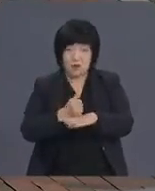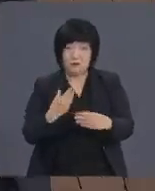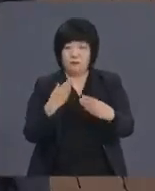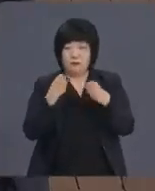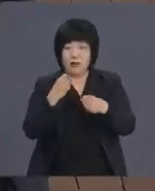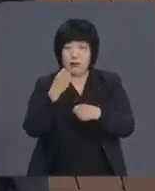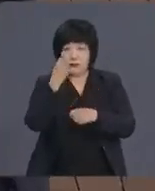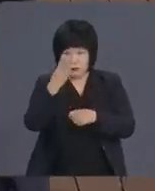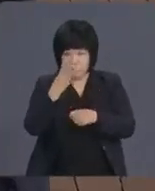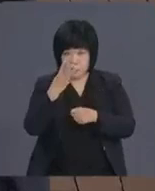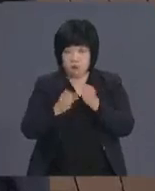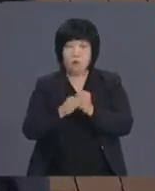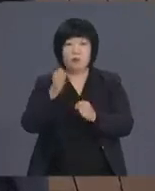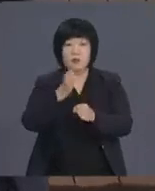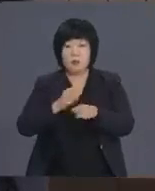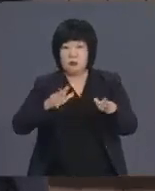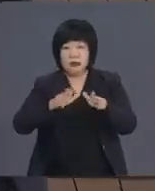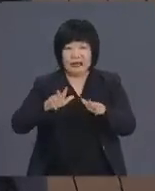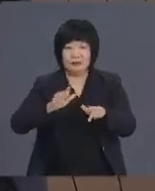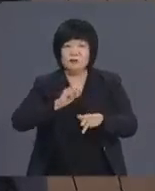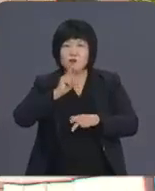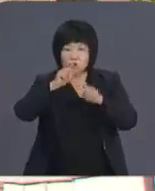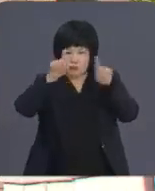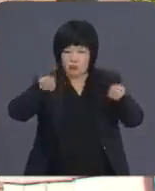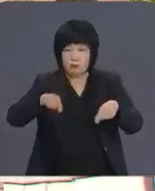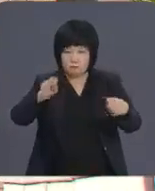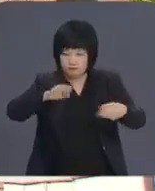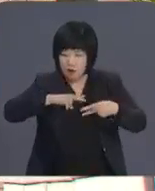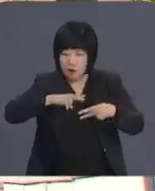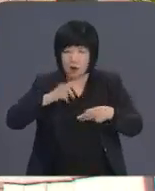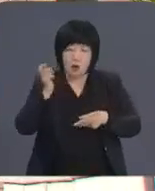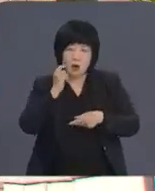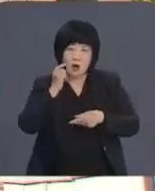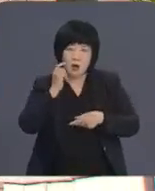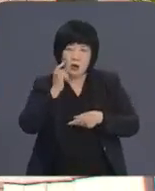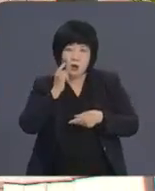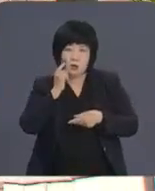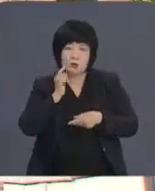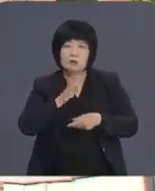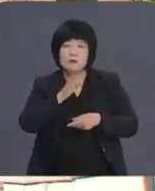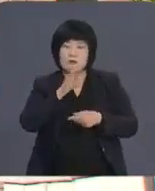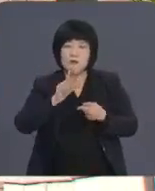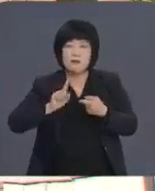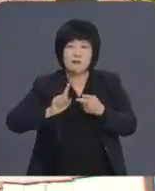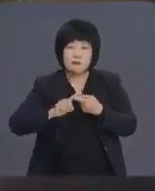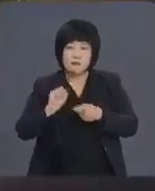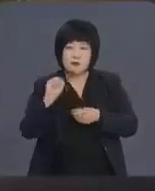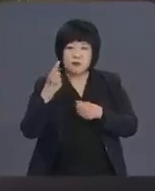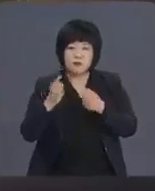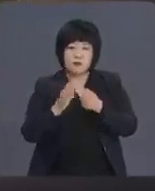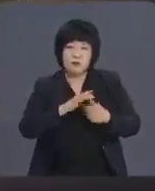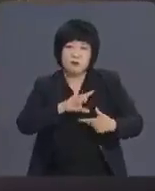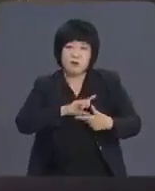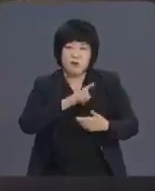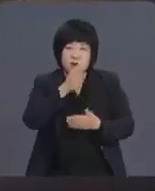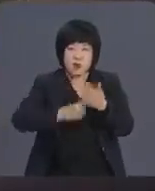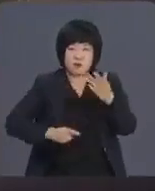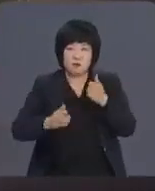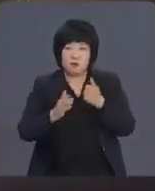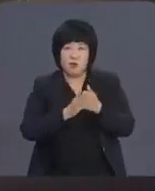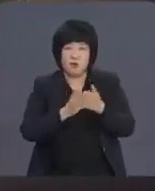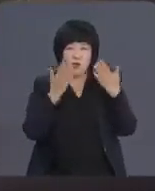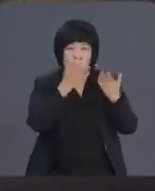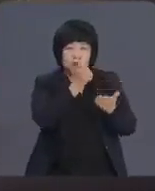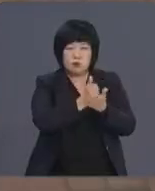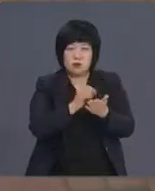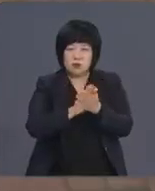그런데 복직하자마자 다시 고소장이 날아왔습니다. 허위 사실로 명예가 훼손됐다며 경성대 총장이 직접 김 씨를